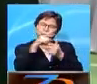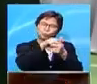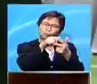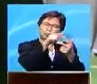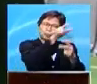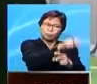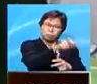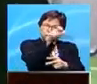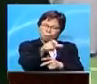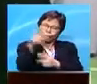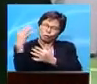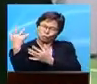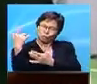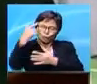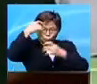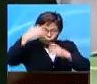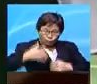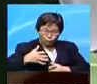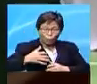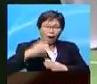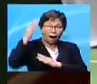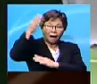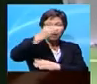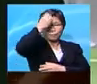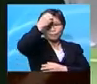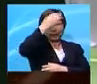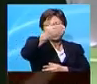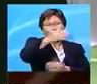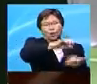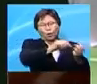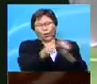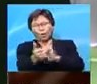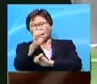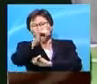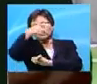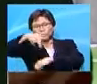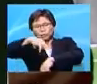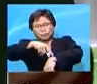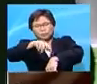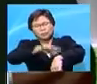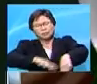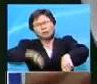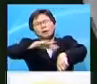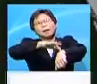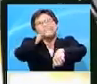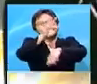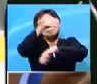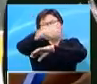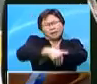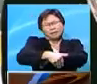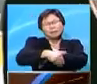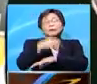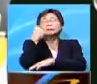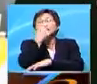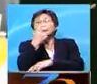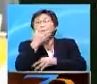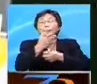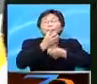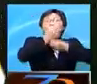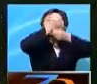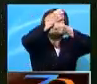ke semasa keputusan yang bakal dikeluarkan oleh pihak SPR kira-kira Jam 9 malam nanti untuk kita menyaksikan Siapakah yang